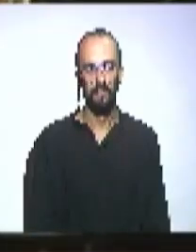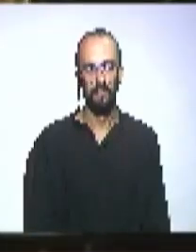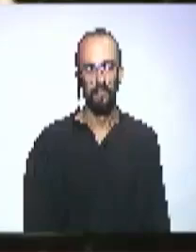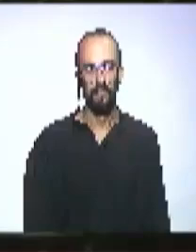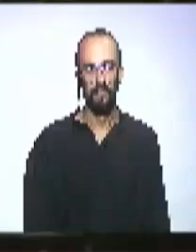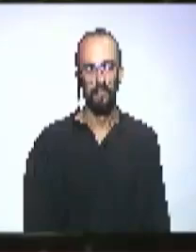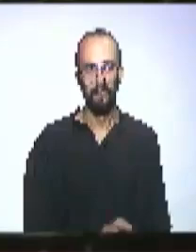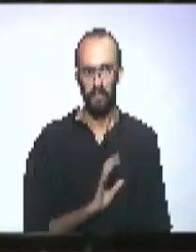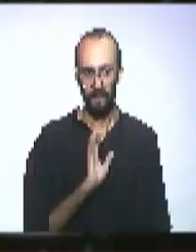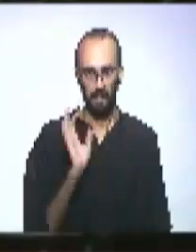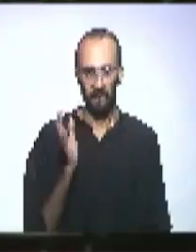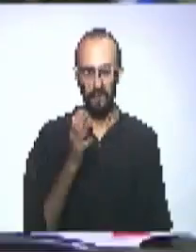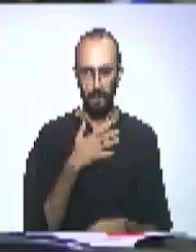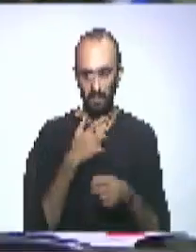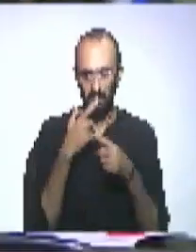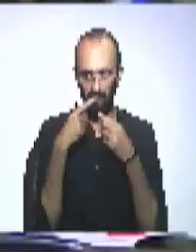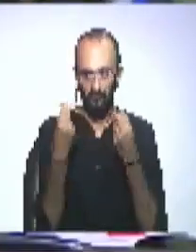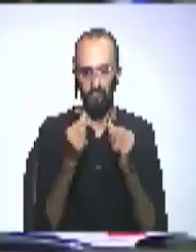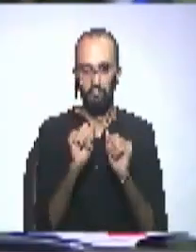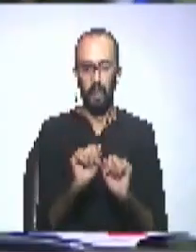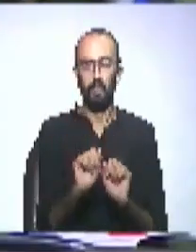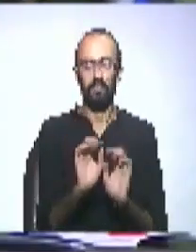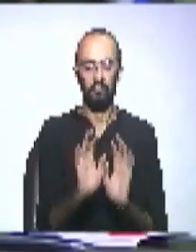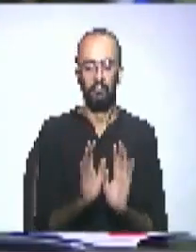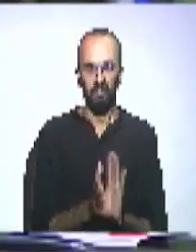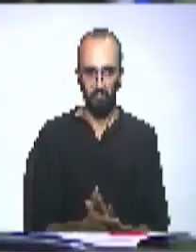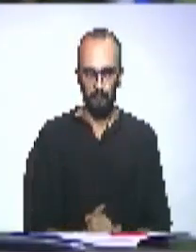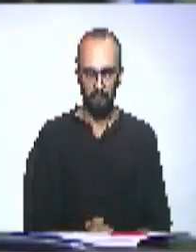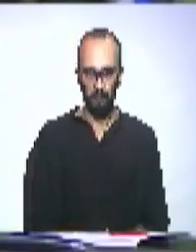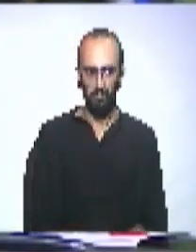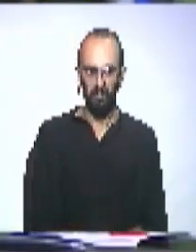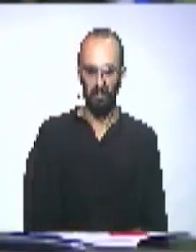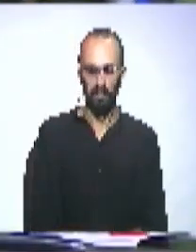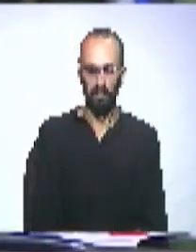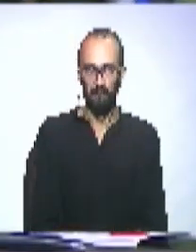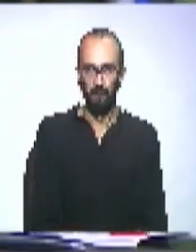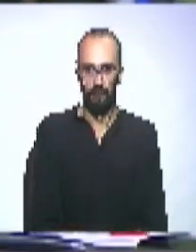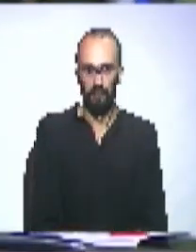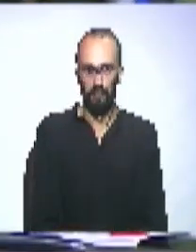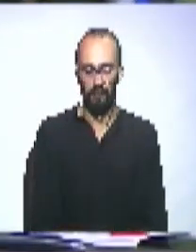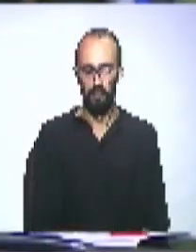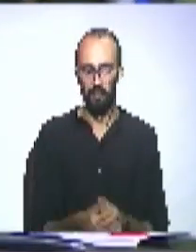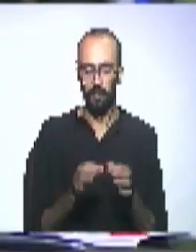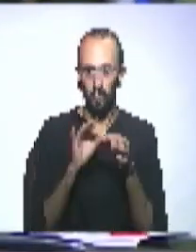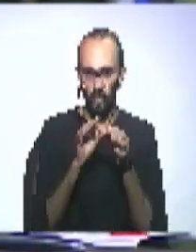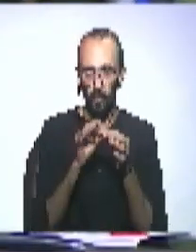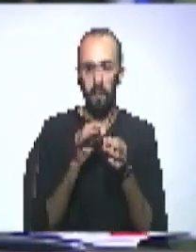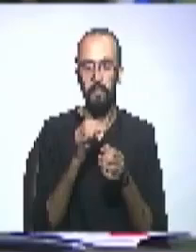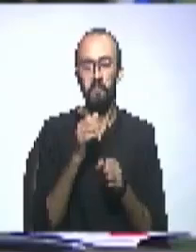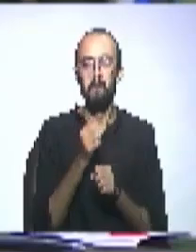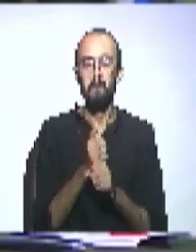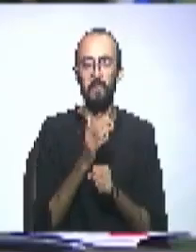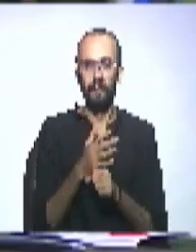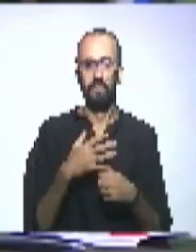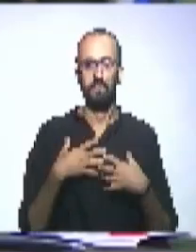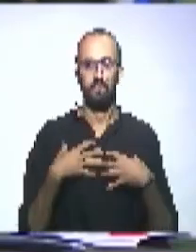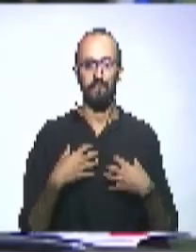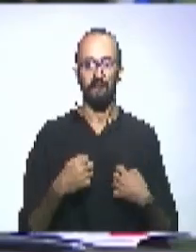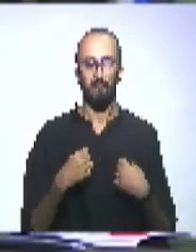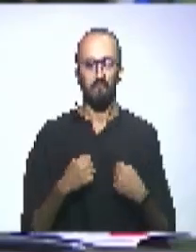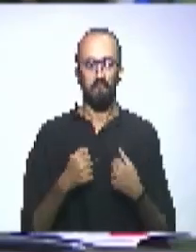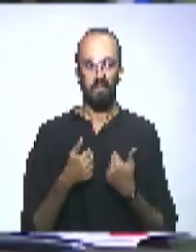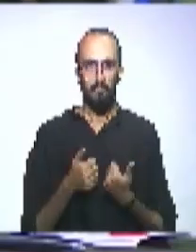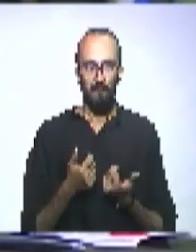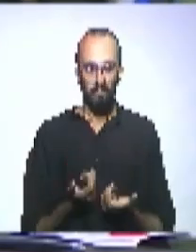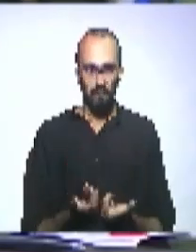حلو كده، انا بفضل كل حاجه بطعمها حلو وبفايدتها كمان بالزبط. لان الثوم والبصل بيزودوا المناعه في الجسم، وهما